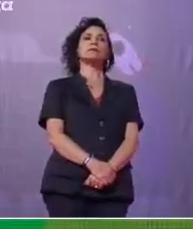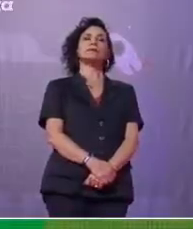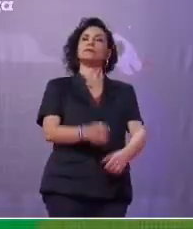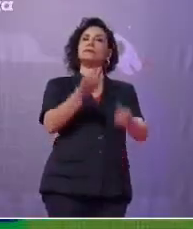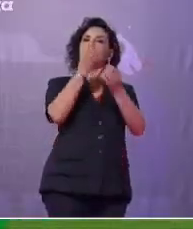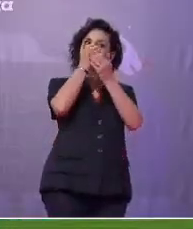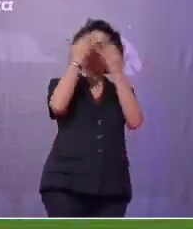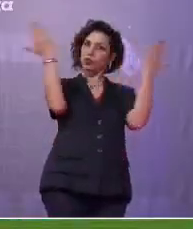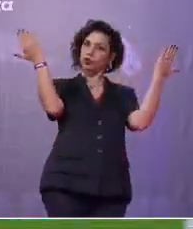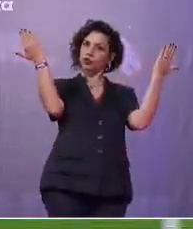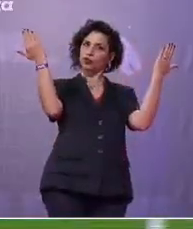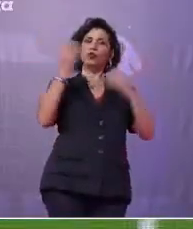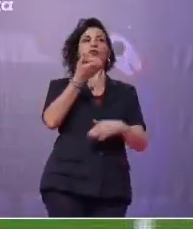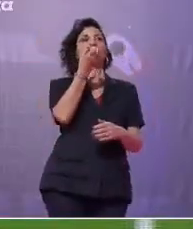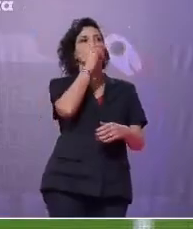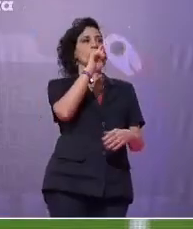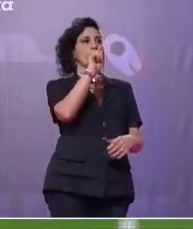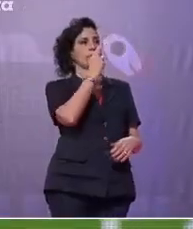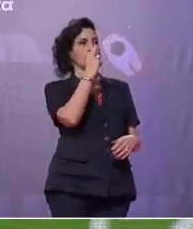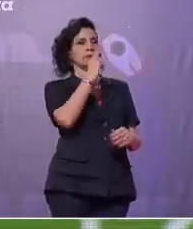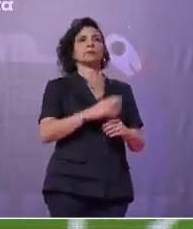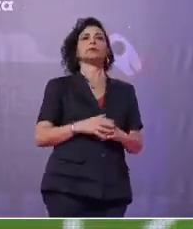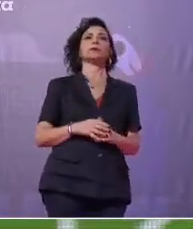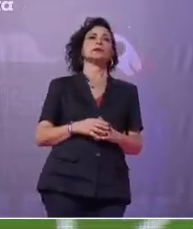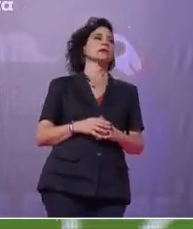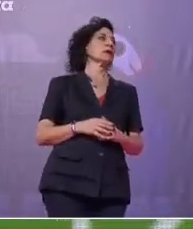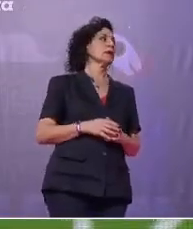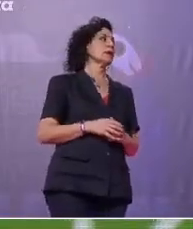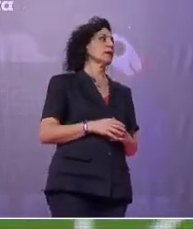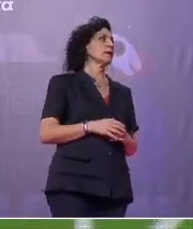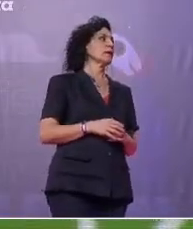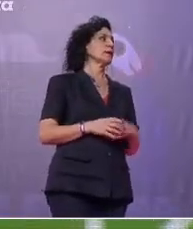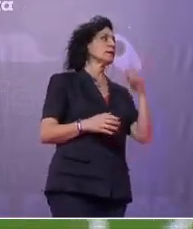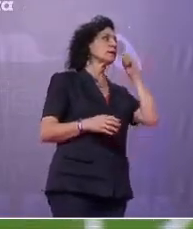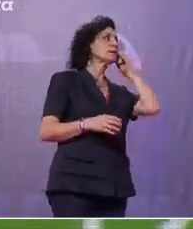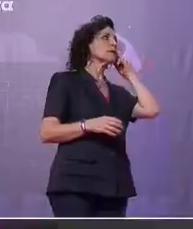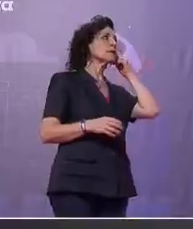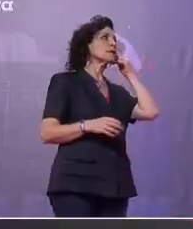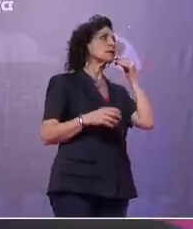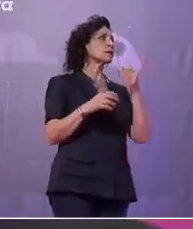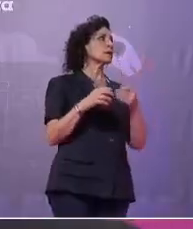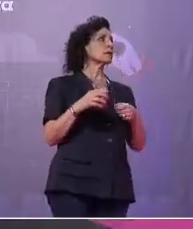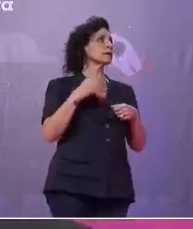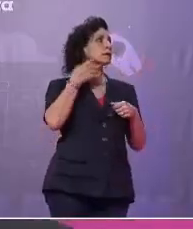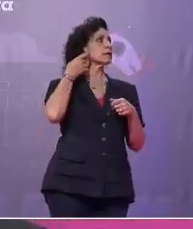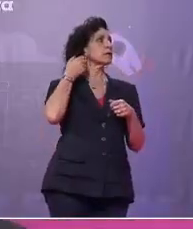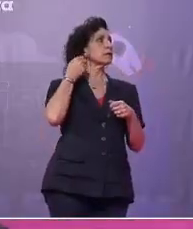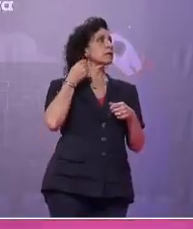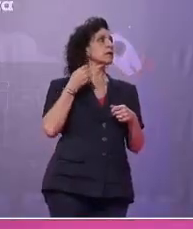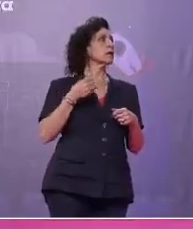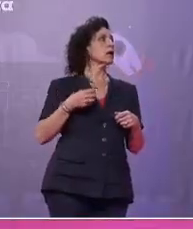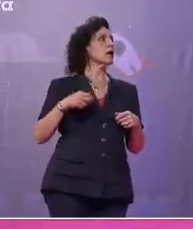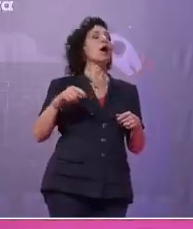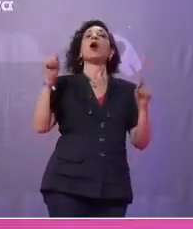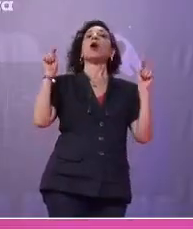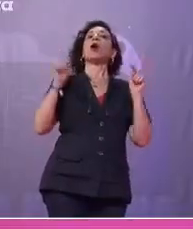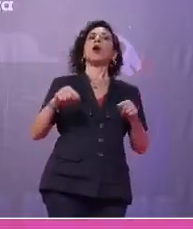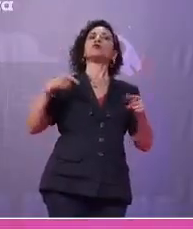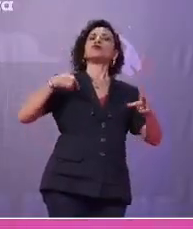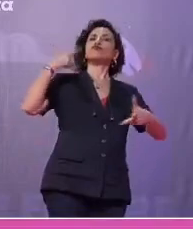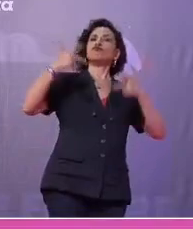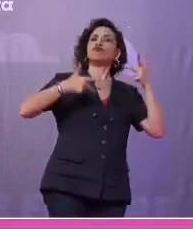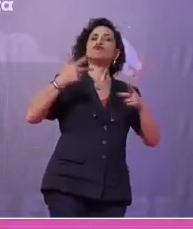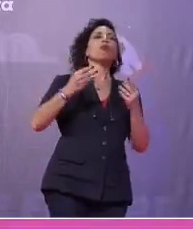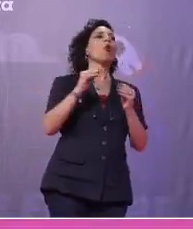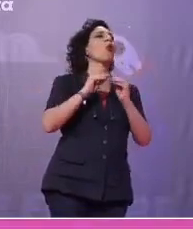Buongiorno Buon pomeriggio Eh oggi parleremo di come l'intelligenza artificiale ha cambiato il